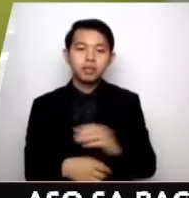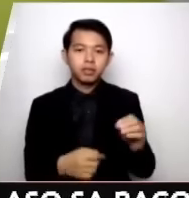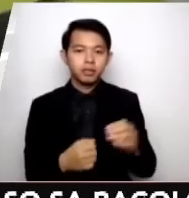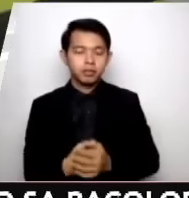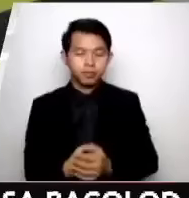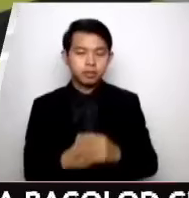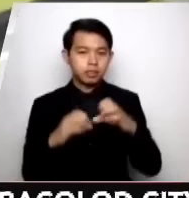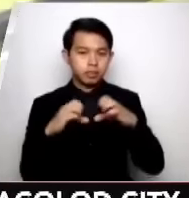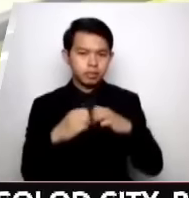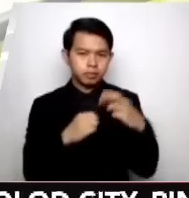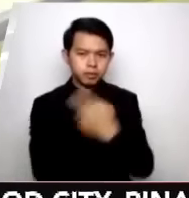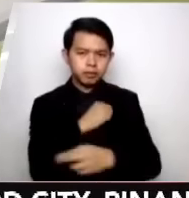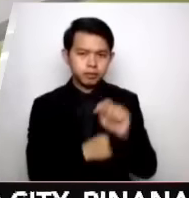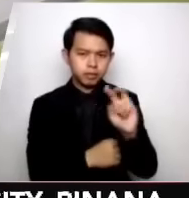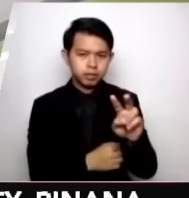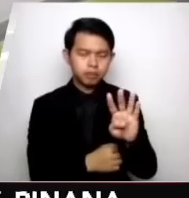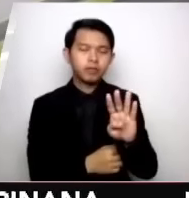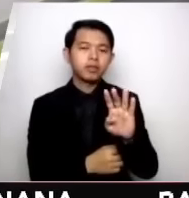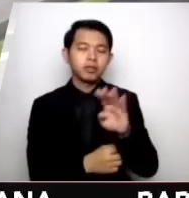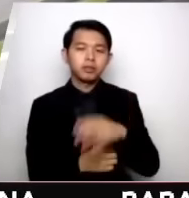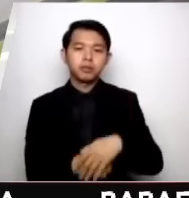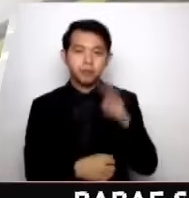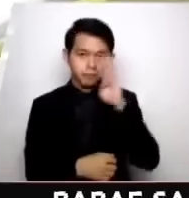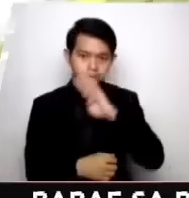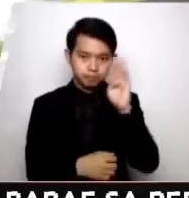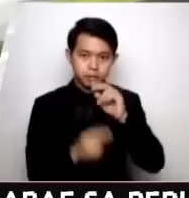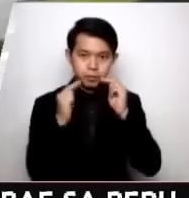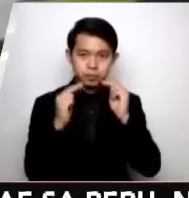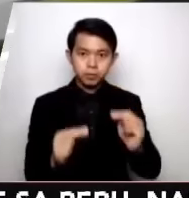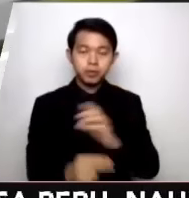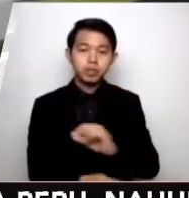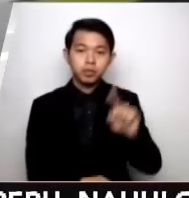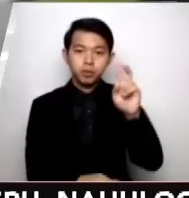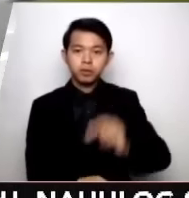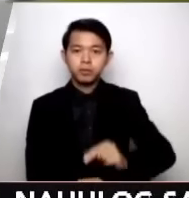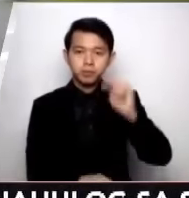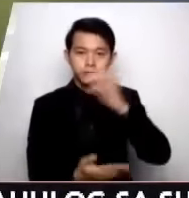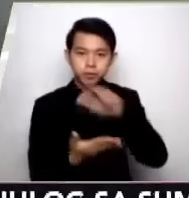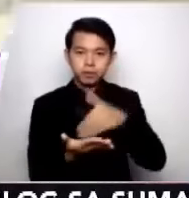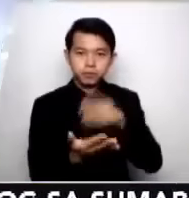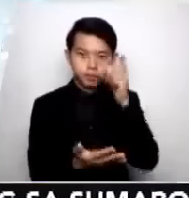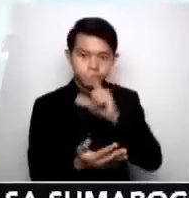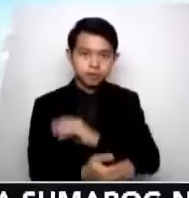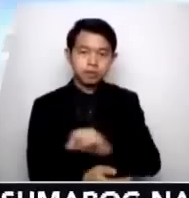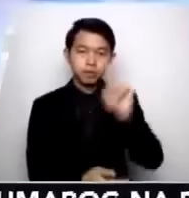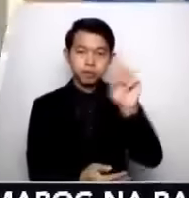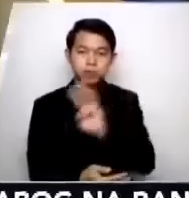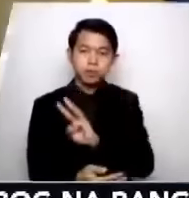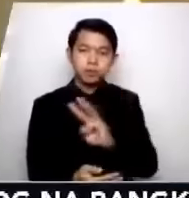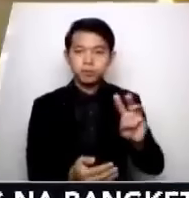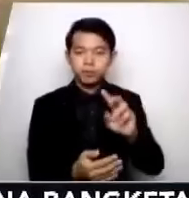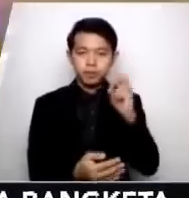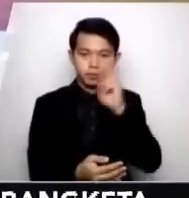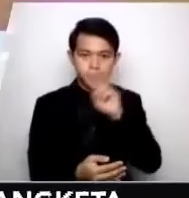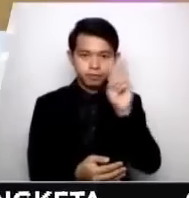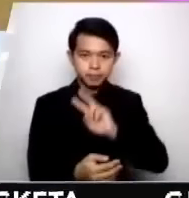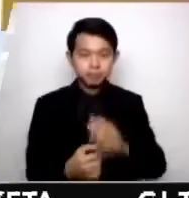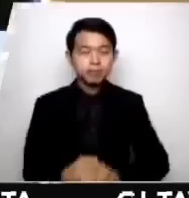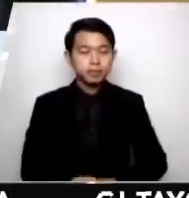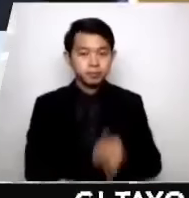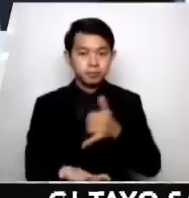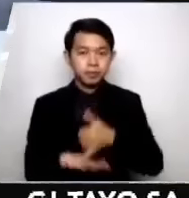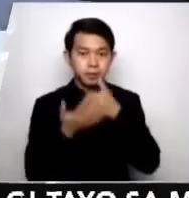TV Balitang Bisdak, 1 North Central Luzon at 1 Western Visayas. Ang mga parangal tinanggap sa pangunguna